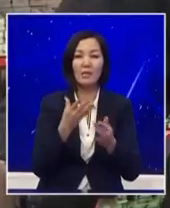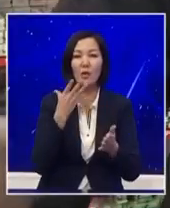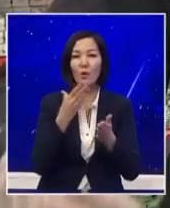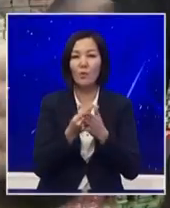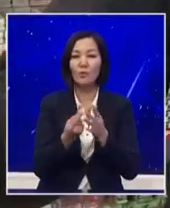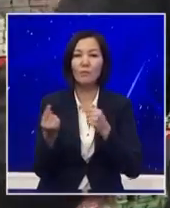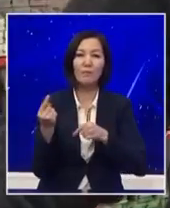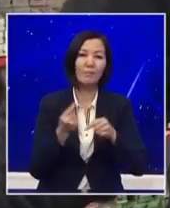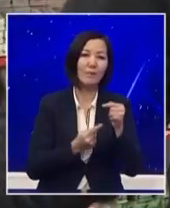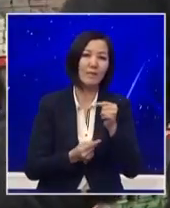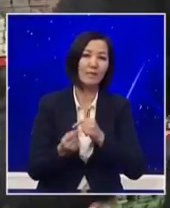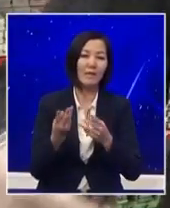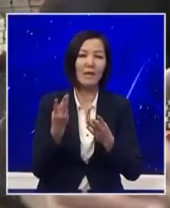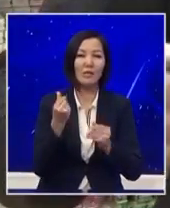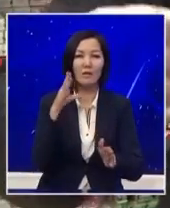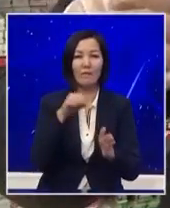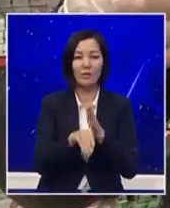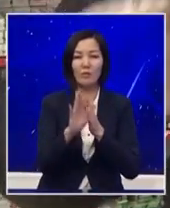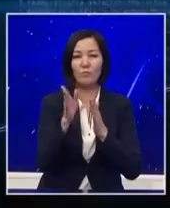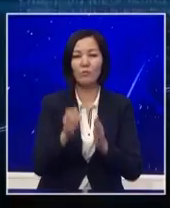өзімнің бизнесімнің айналымына салатын болам.